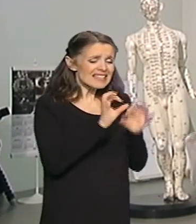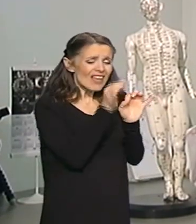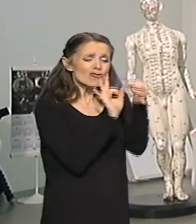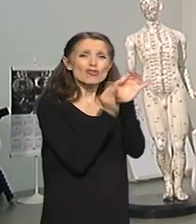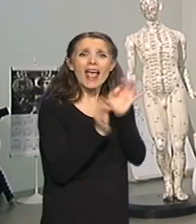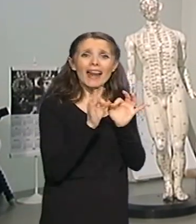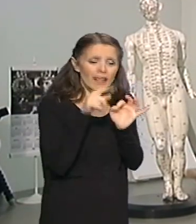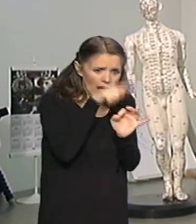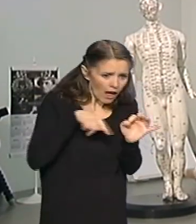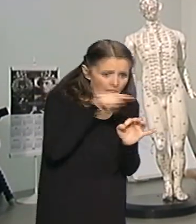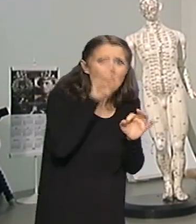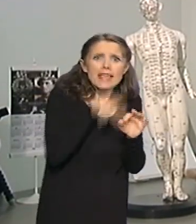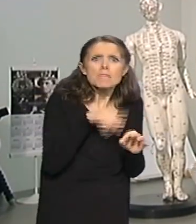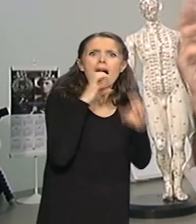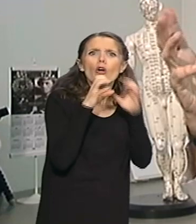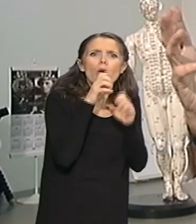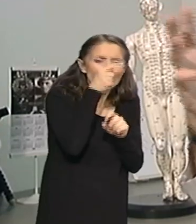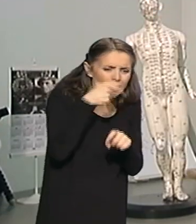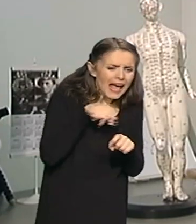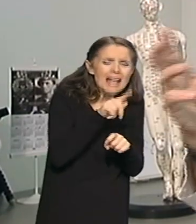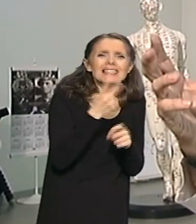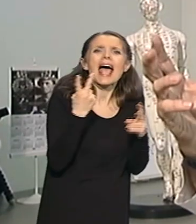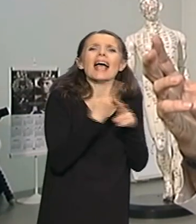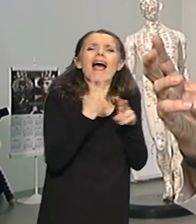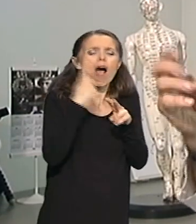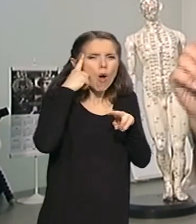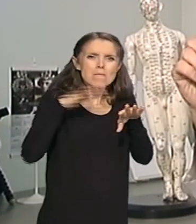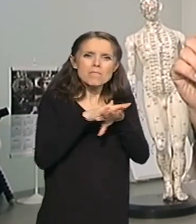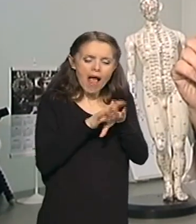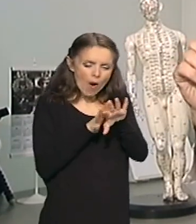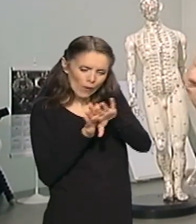trodimenzionalnu, tanku, nevidljivu paučinu koja sve to spaja.